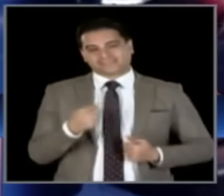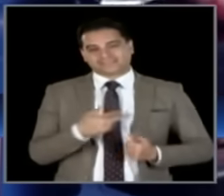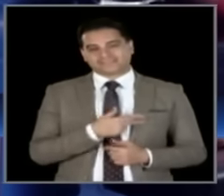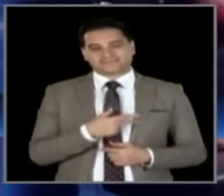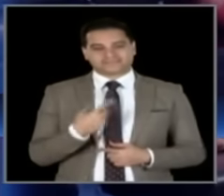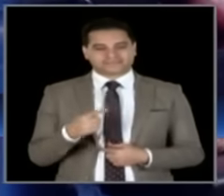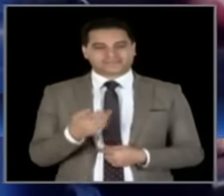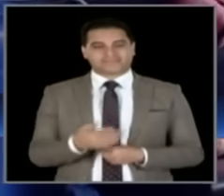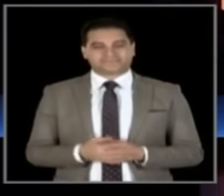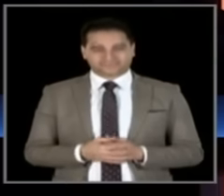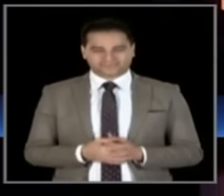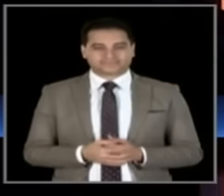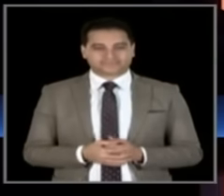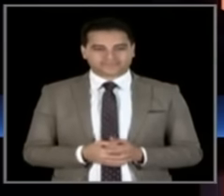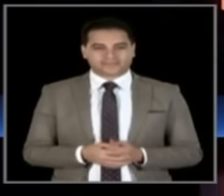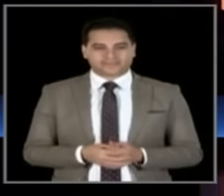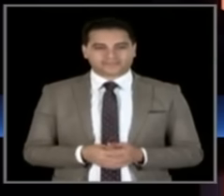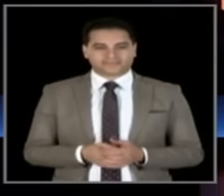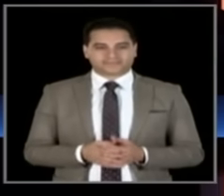برافو يا بدري.